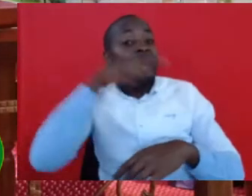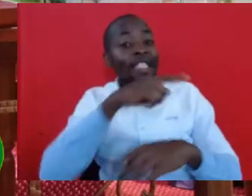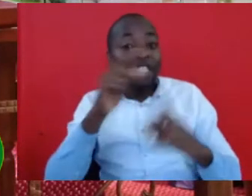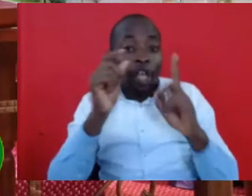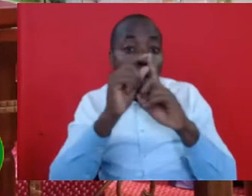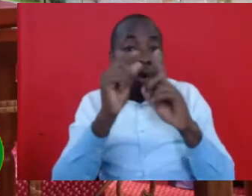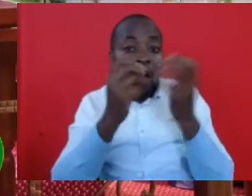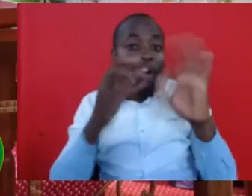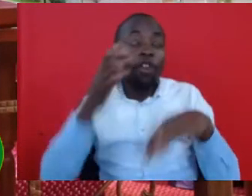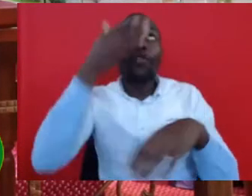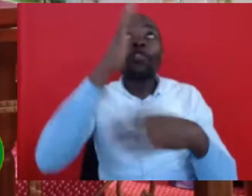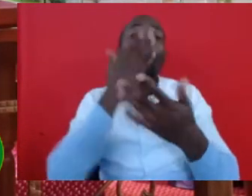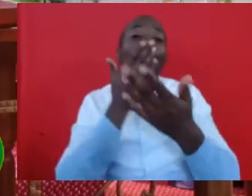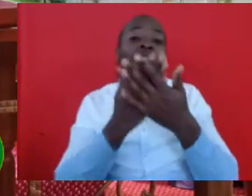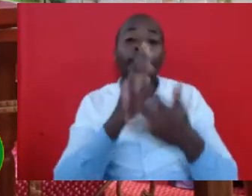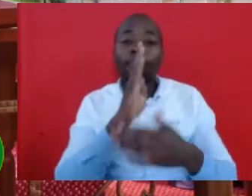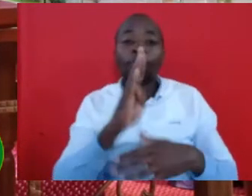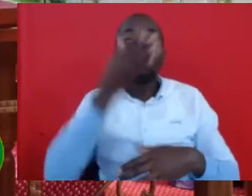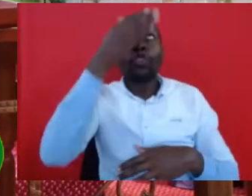Bwana. Tumshukuru Mungu.